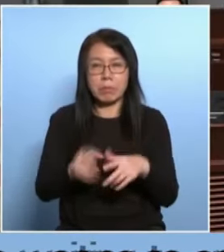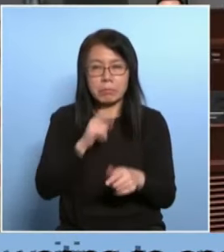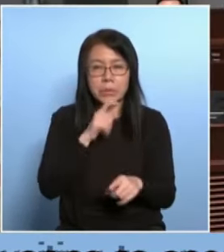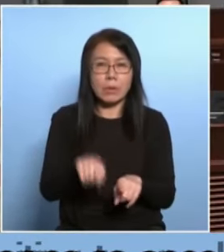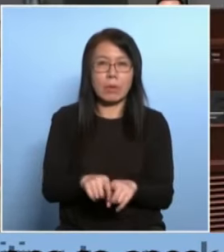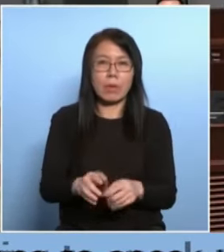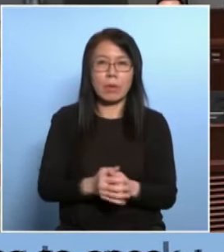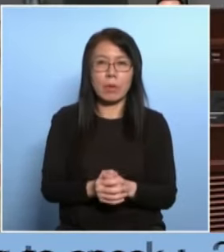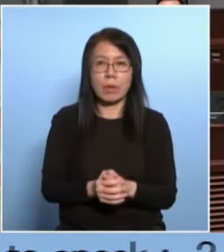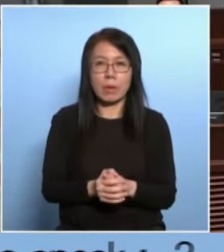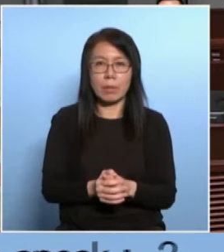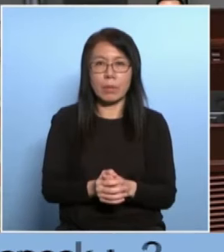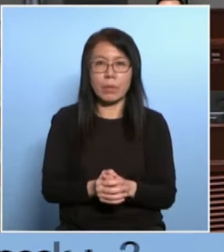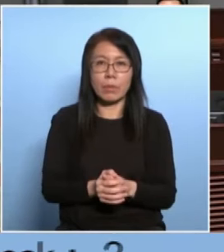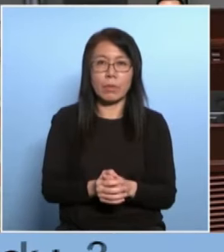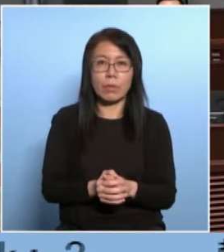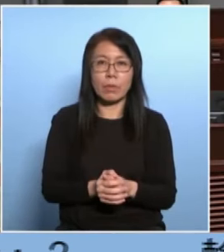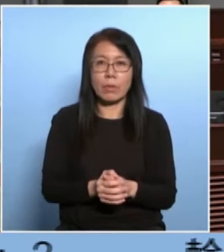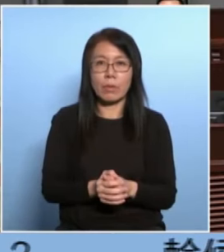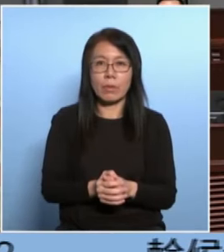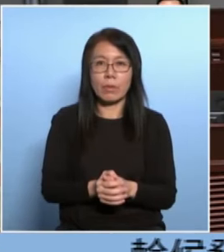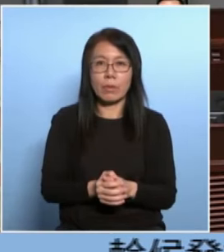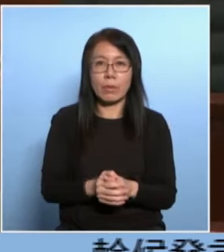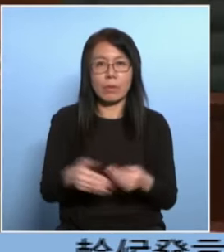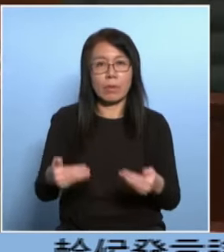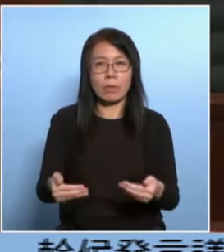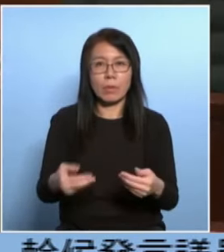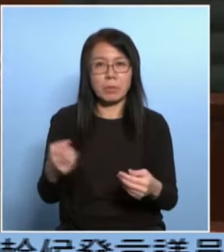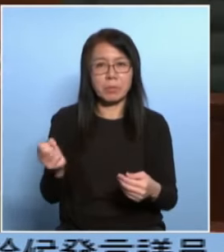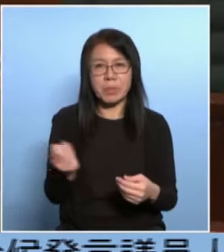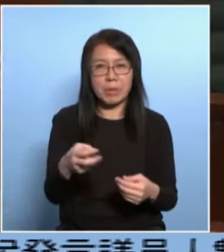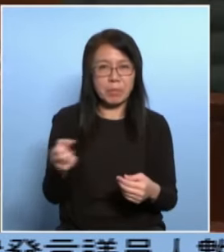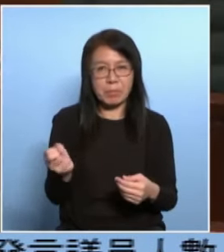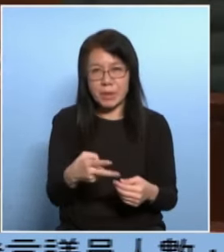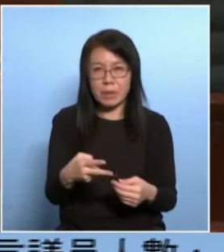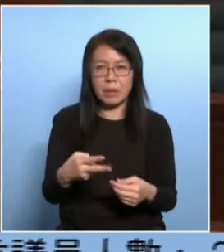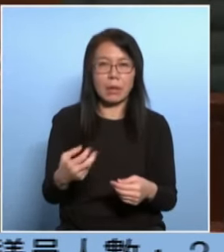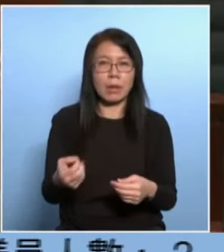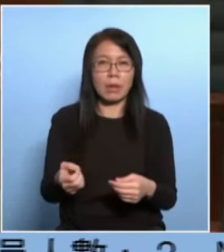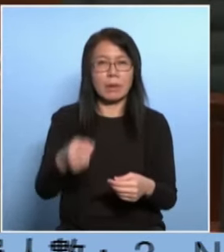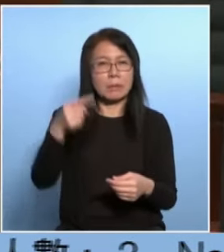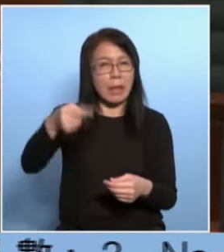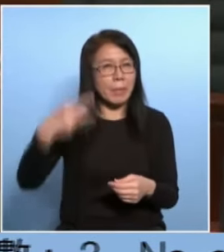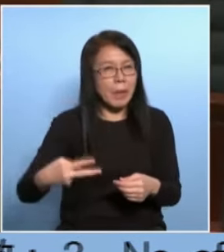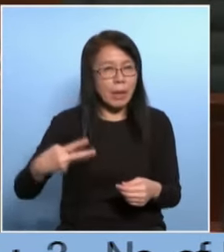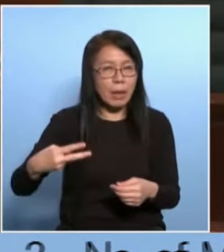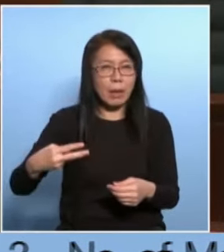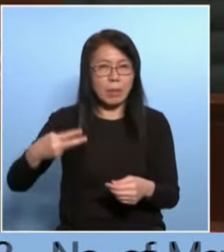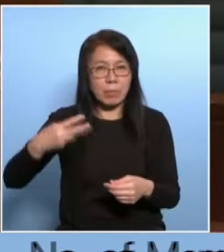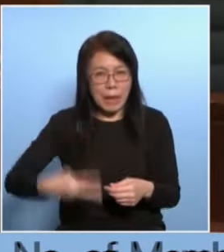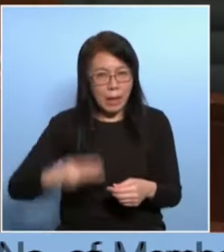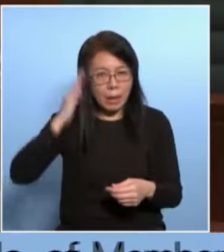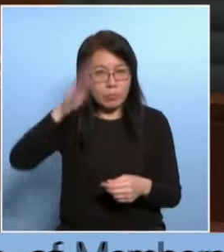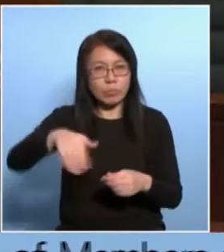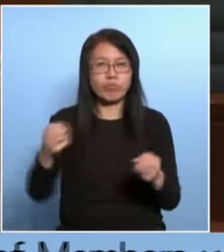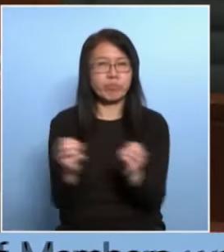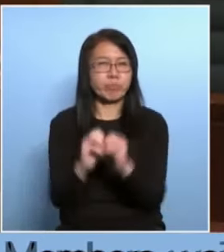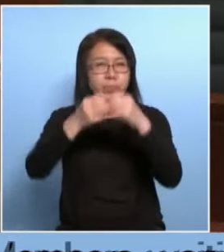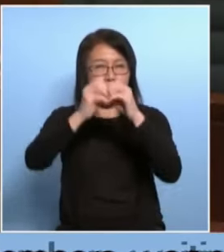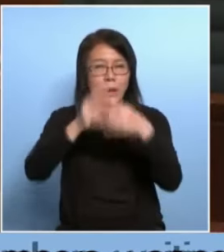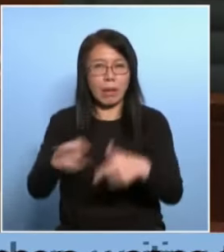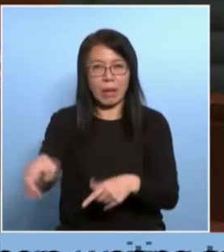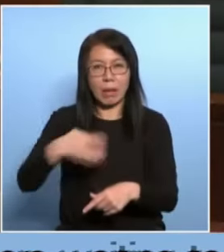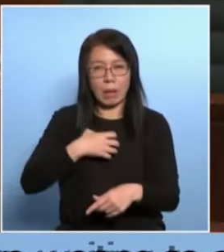黑暴風波，而這個根本已經是一而再、再而三嚟緊的風暴，但你沒有知